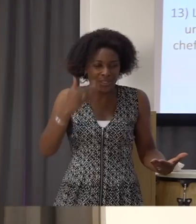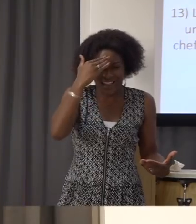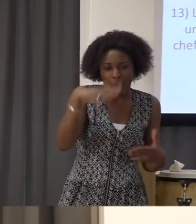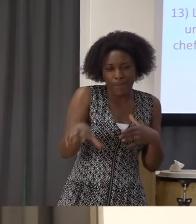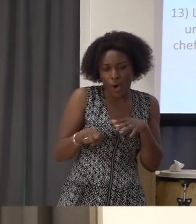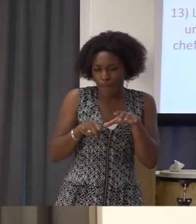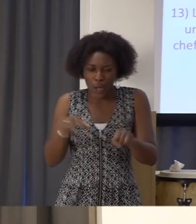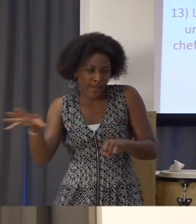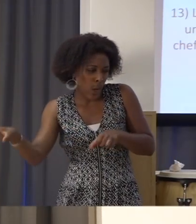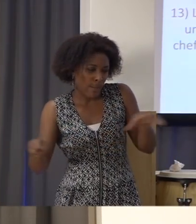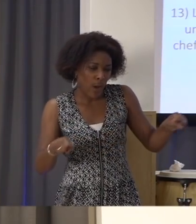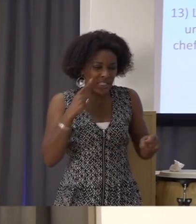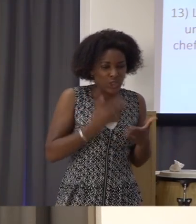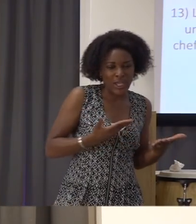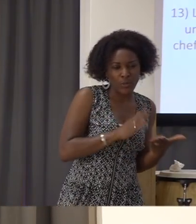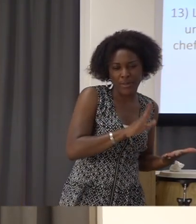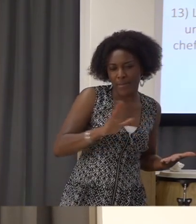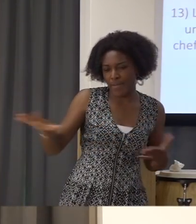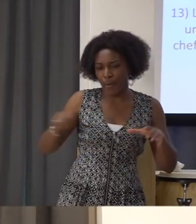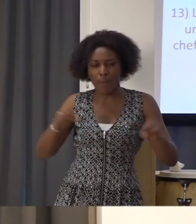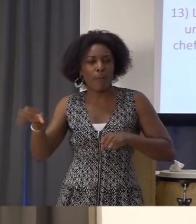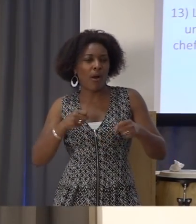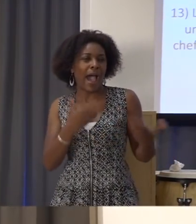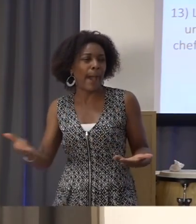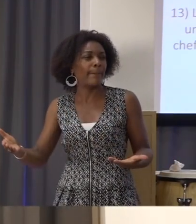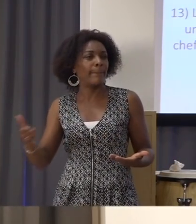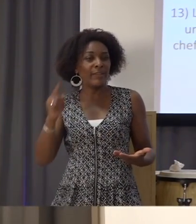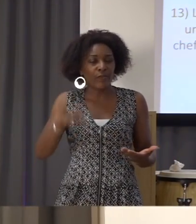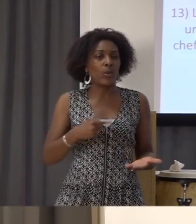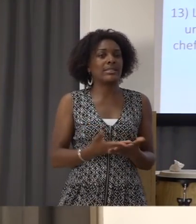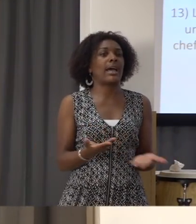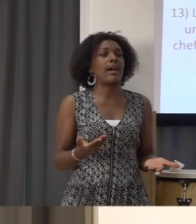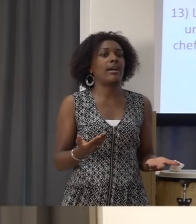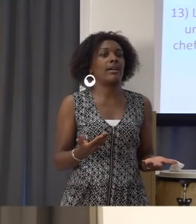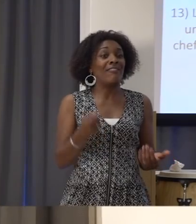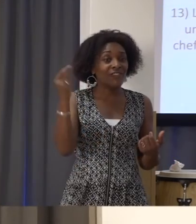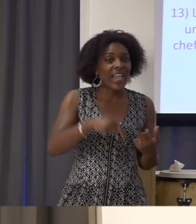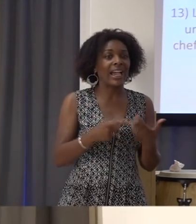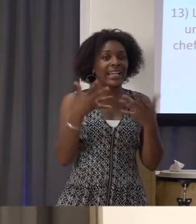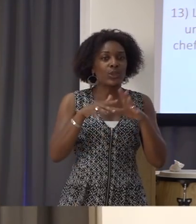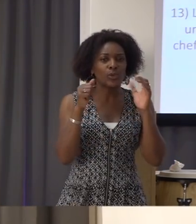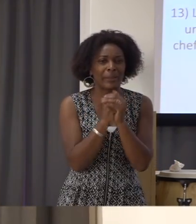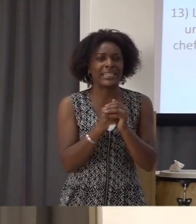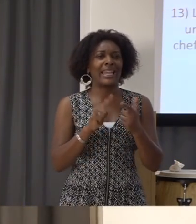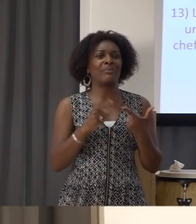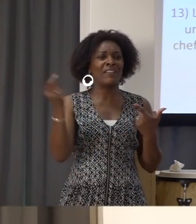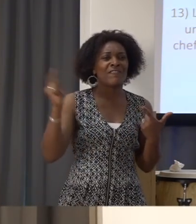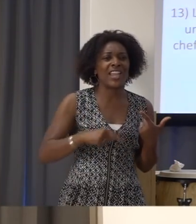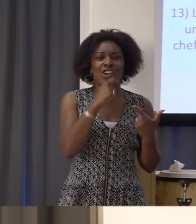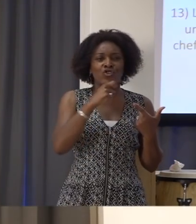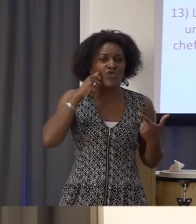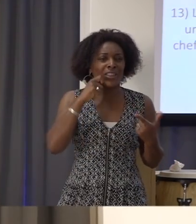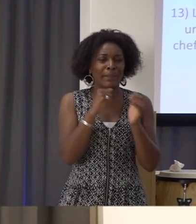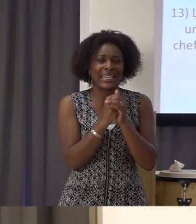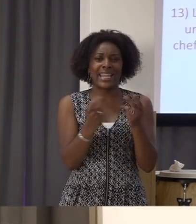Apprenons à utiliser les armes de Dieu. Et c'est en venant dans les réunions de prière, c'est en venant dans les réunions